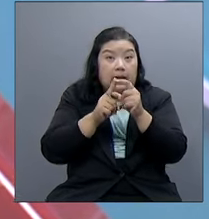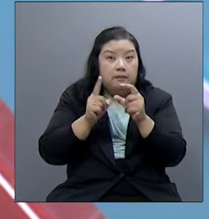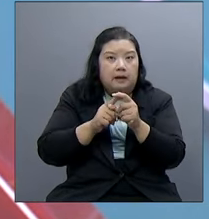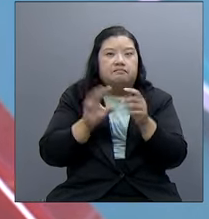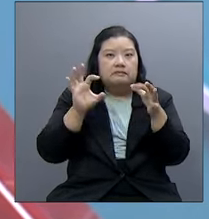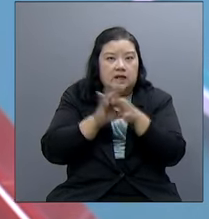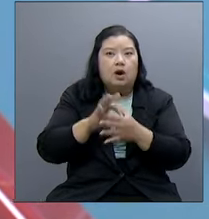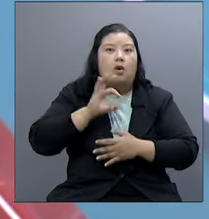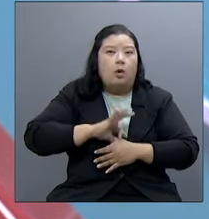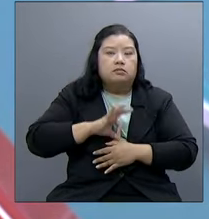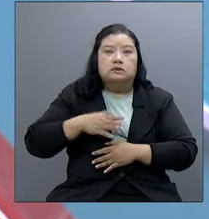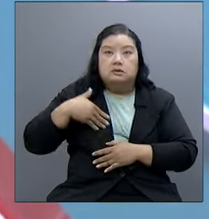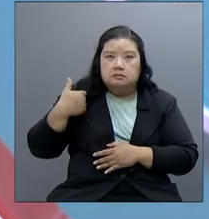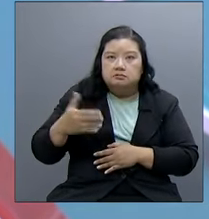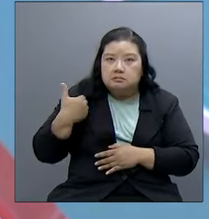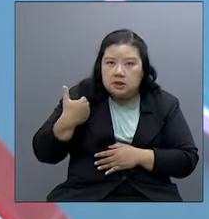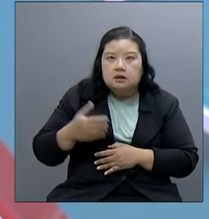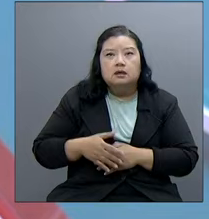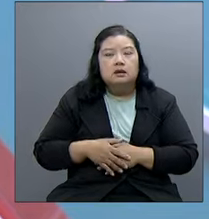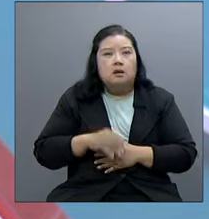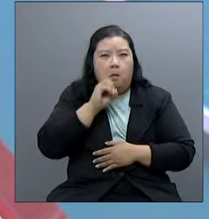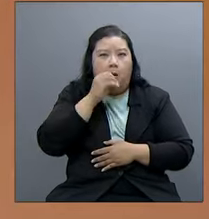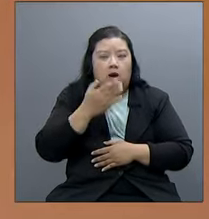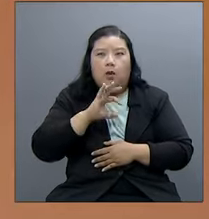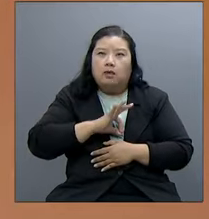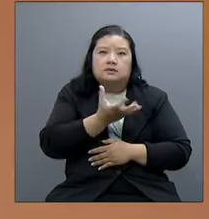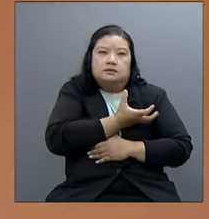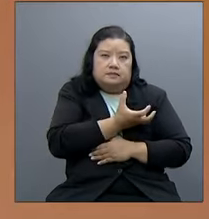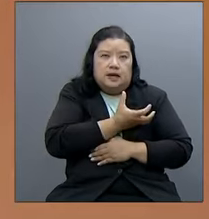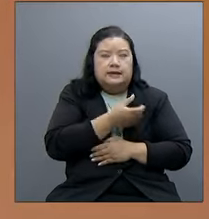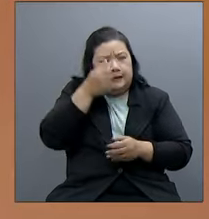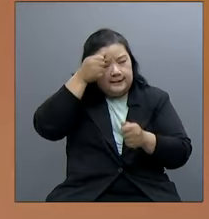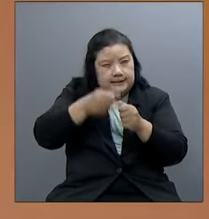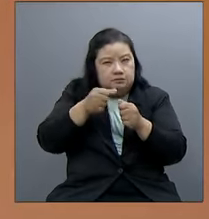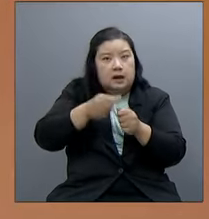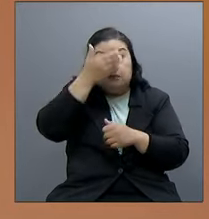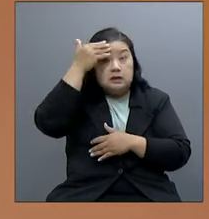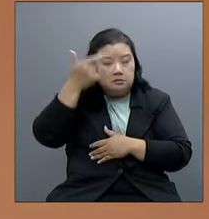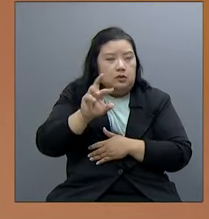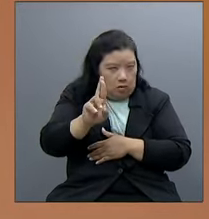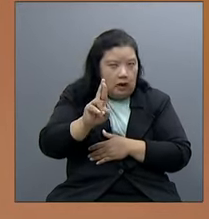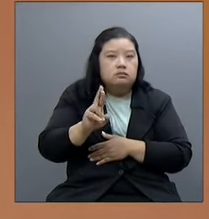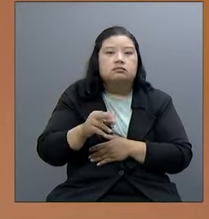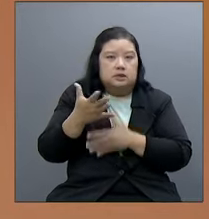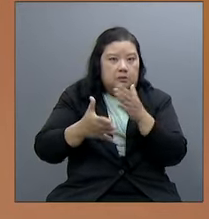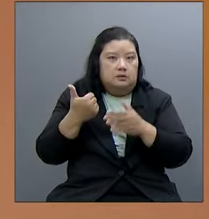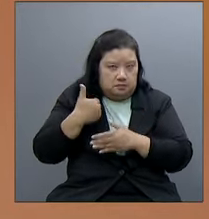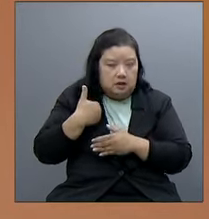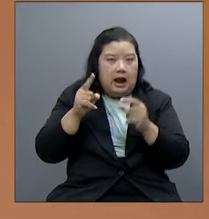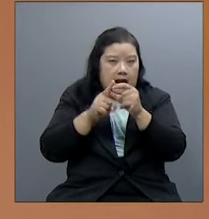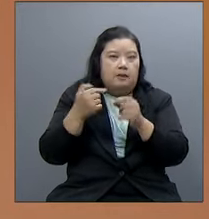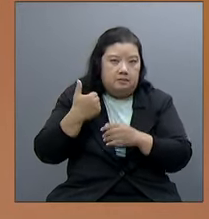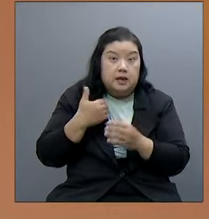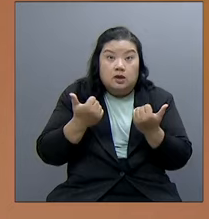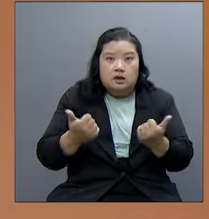สรางแผ้ในใจให้กบคนทเราเค้าฟั่ง ได้นานเหอนกันใช่นะคะ เดียนี้ เขากมีการบันหยัดแล้นะเรื่องของกฎ